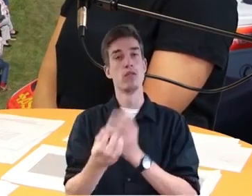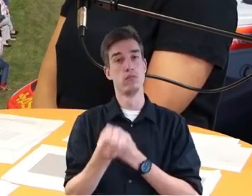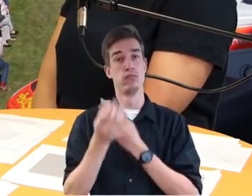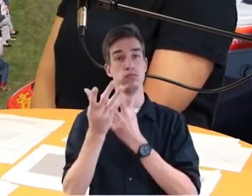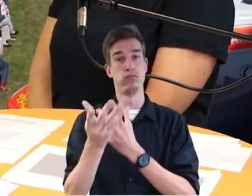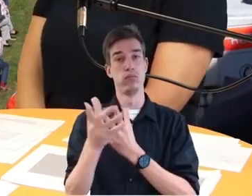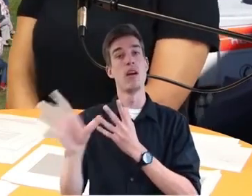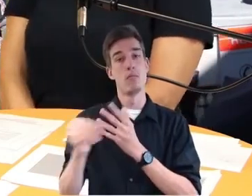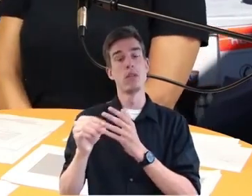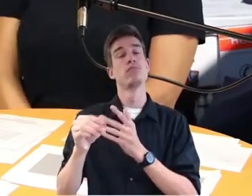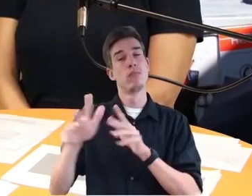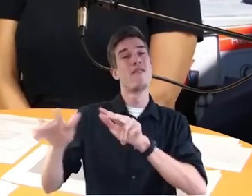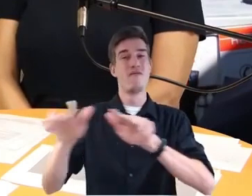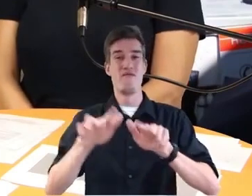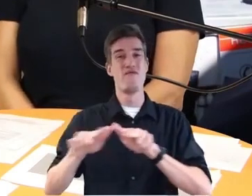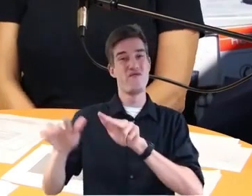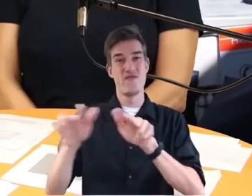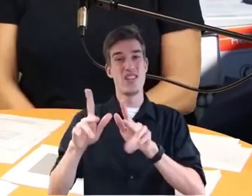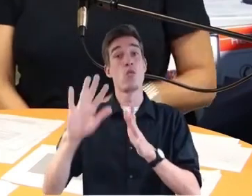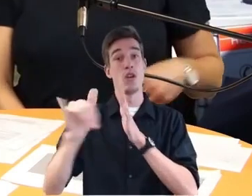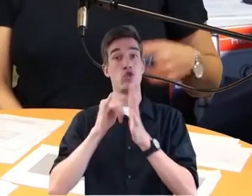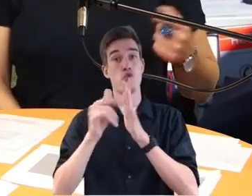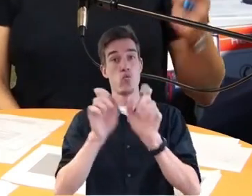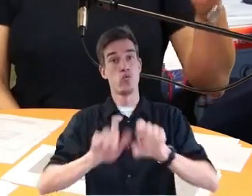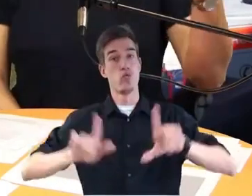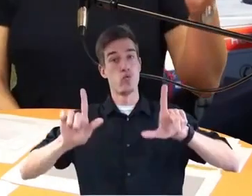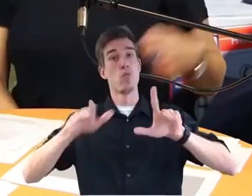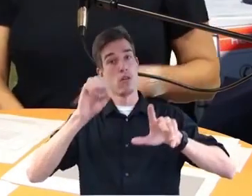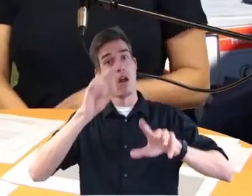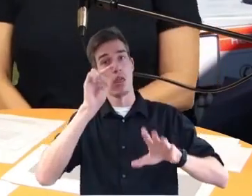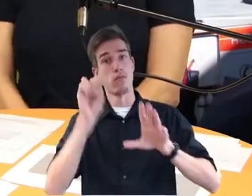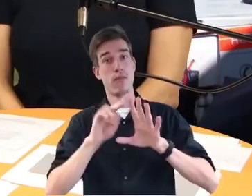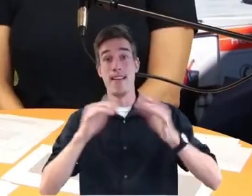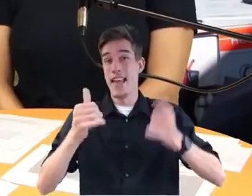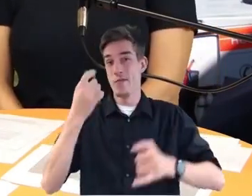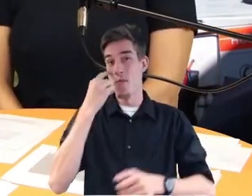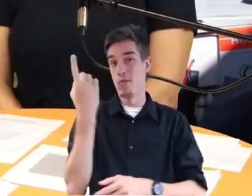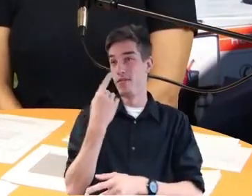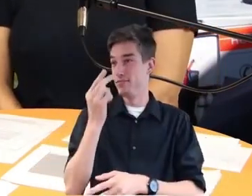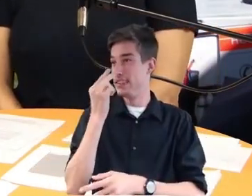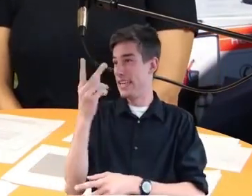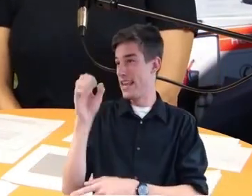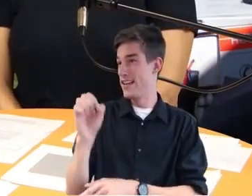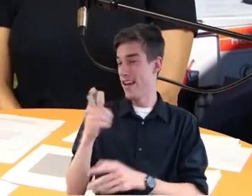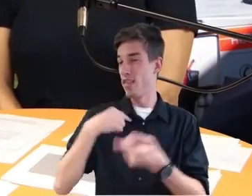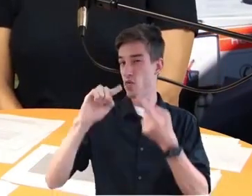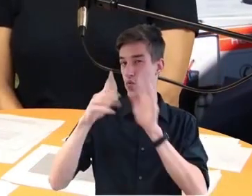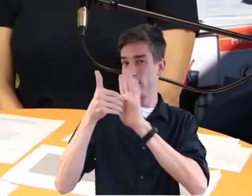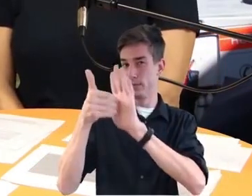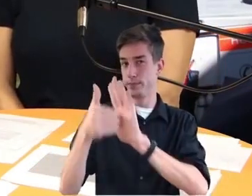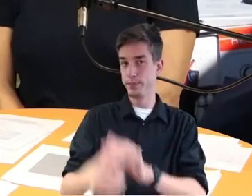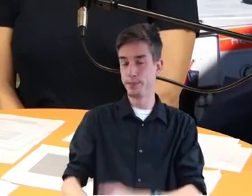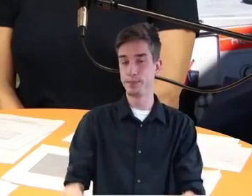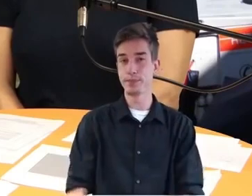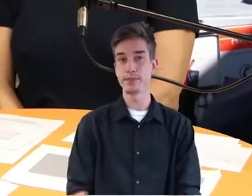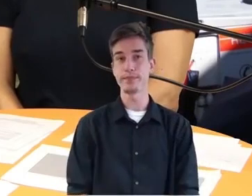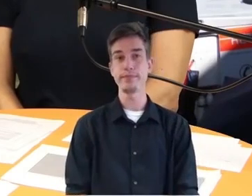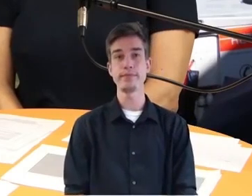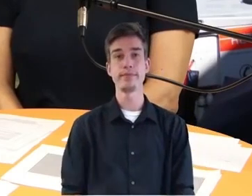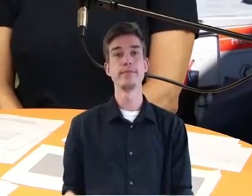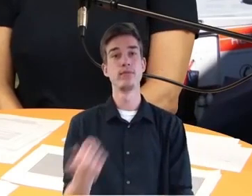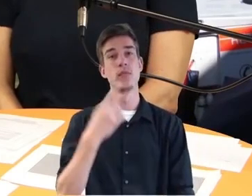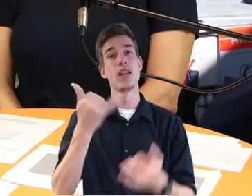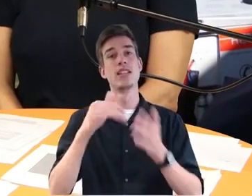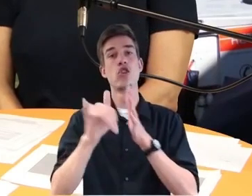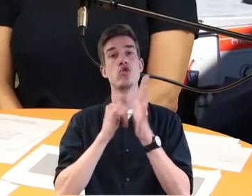sind auf unserem YouTube-Kanal und auch auf der Homepage zu finden. Sehen wir auch gerade noch mal eingeblendet, dass wir